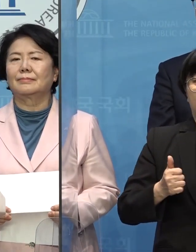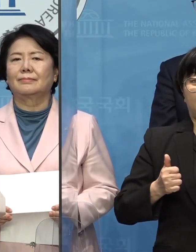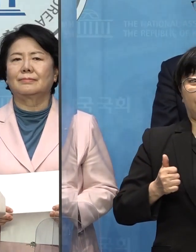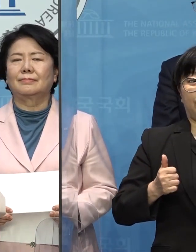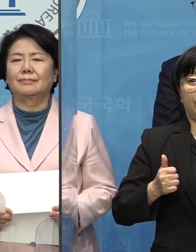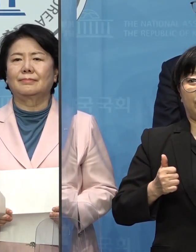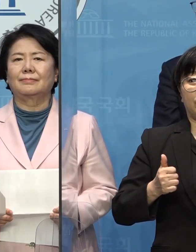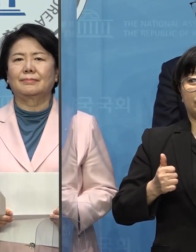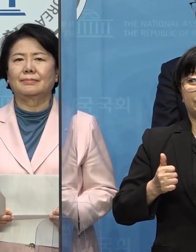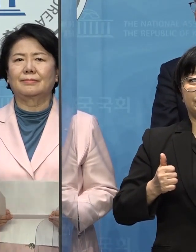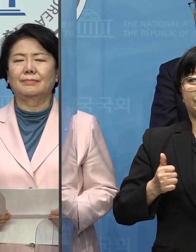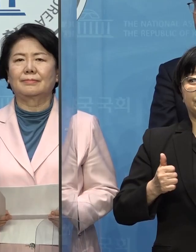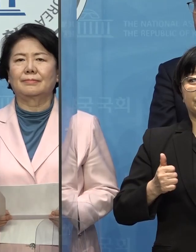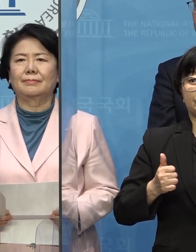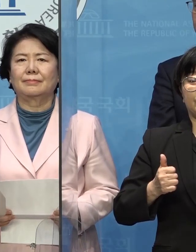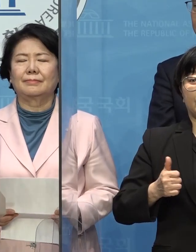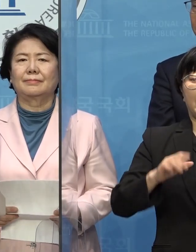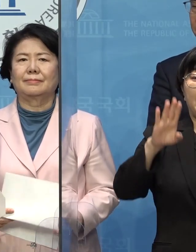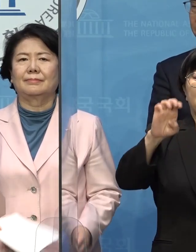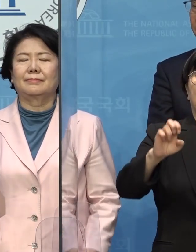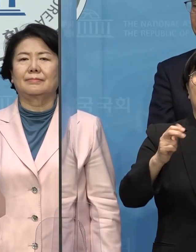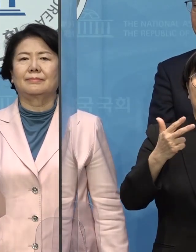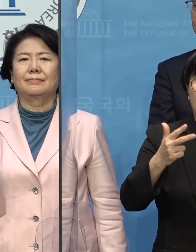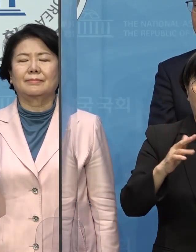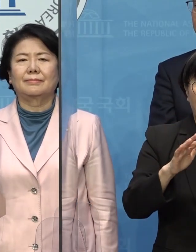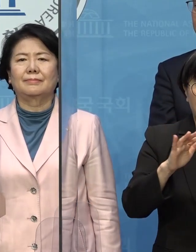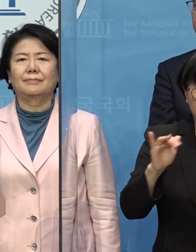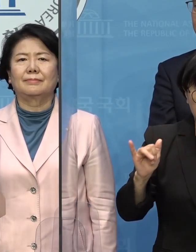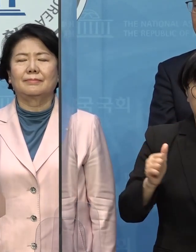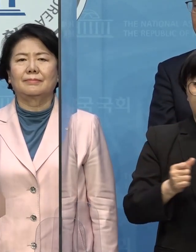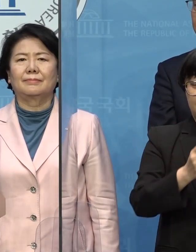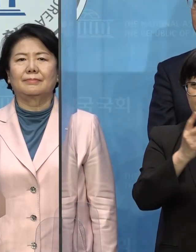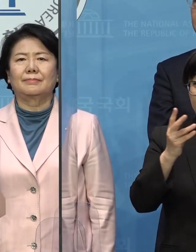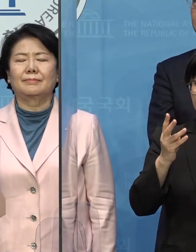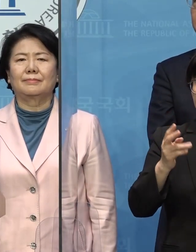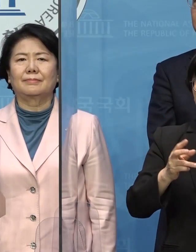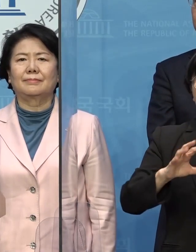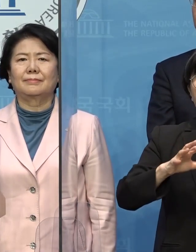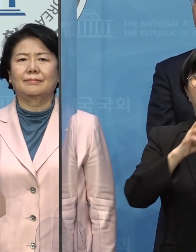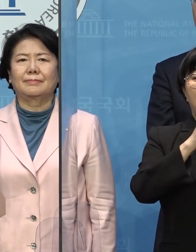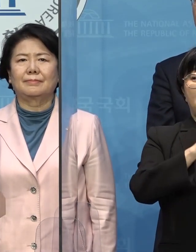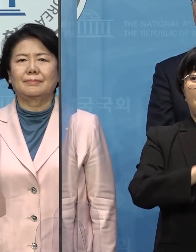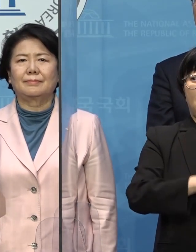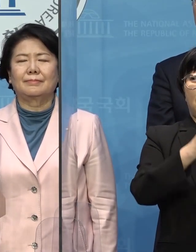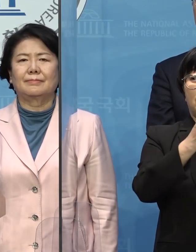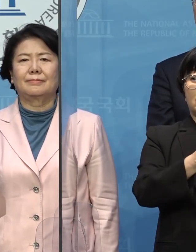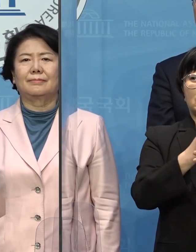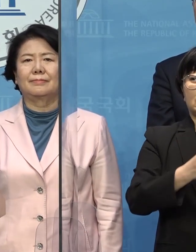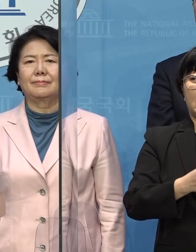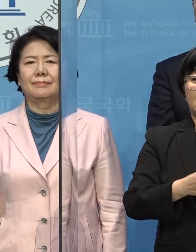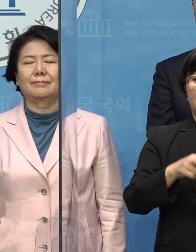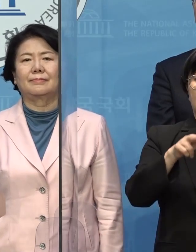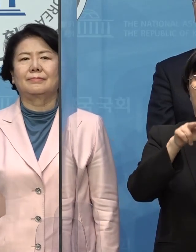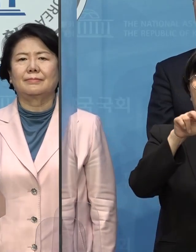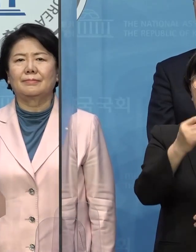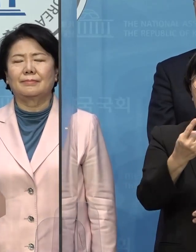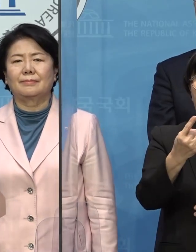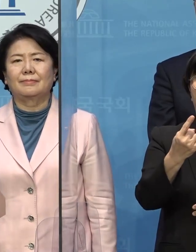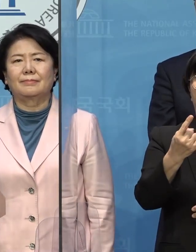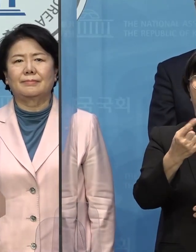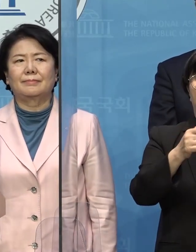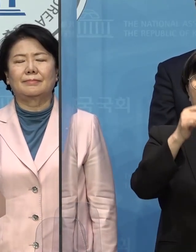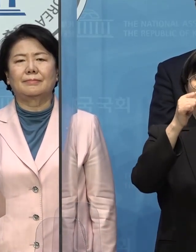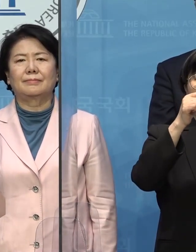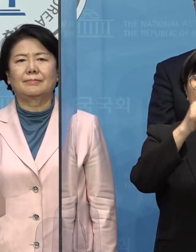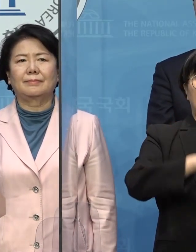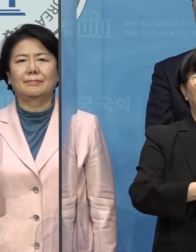국회의원들 만여 명 중에 일부입니다. 국회의원 헌법상 보장된 헌법 제44조 국회의원 불체포 특권